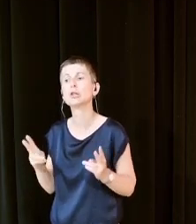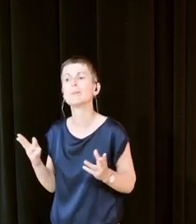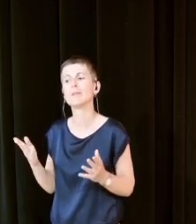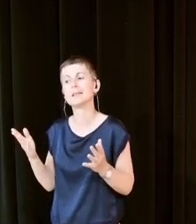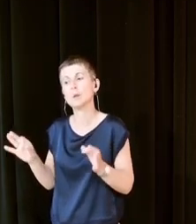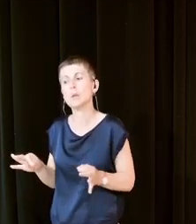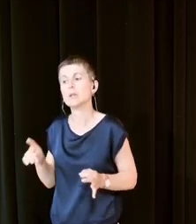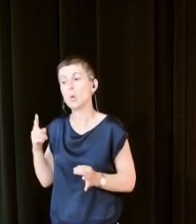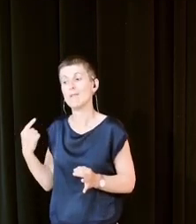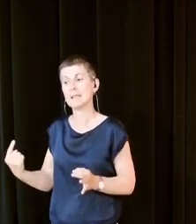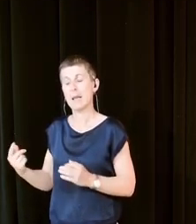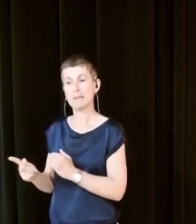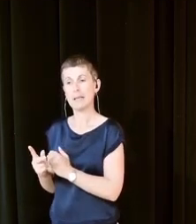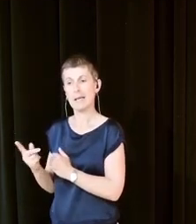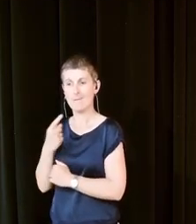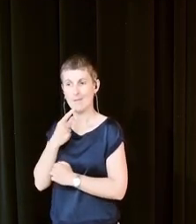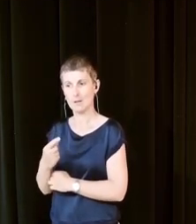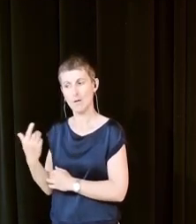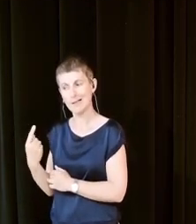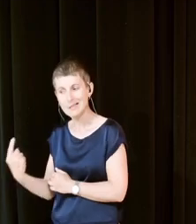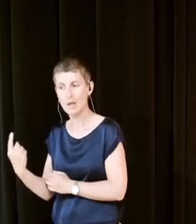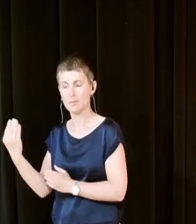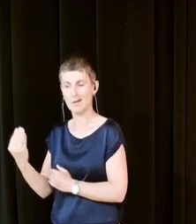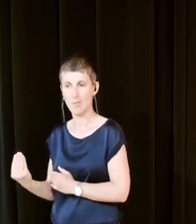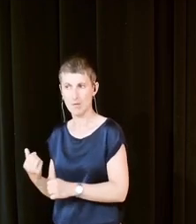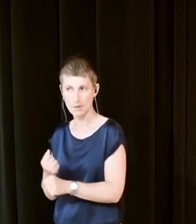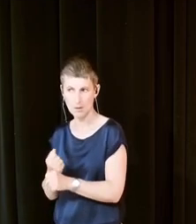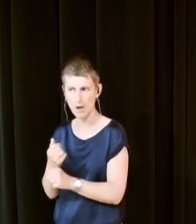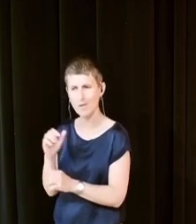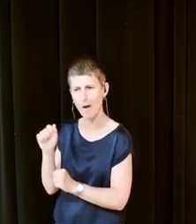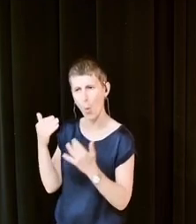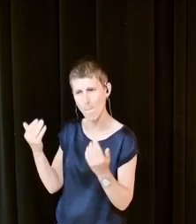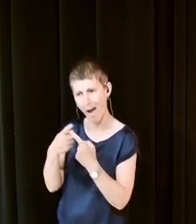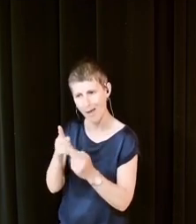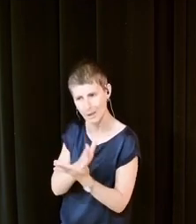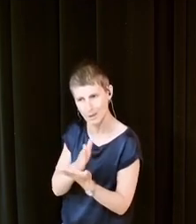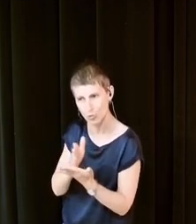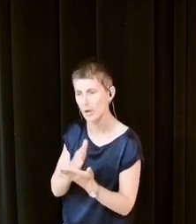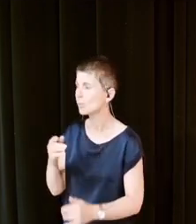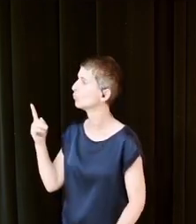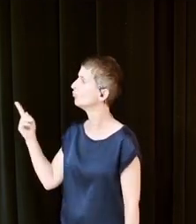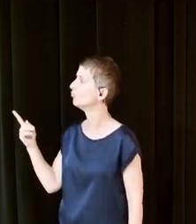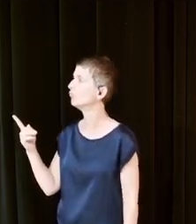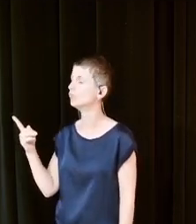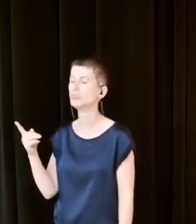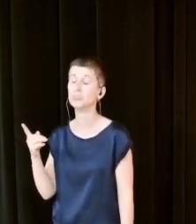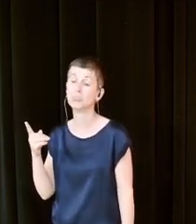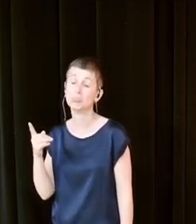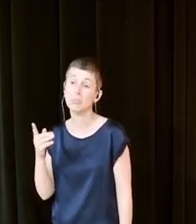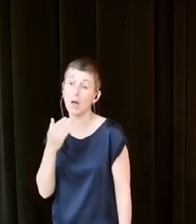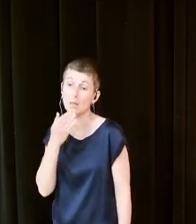Klient sagt, was er da gemalt oder gemacht hat. Ja, schön, dass Sie so nachfragen auch, kann ich auch gut